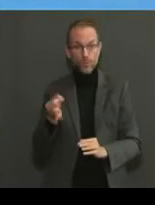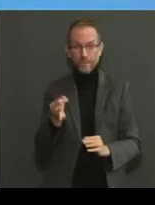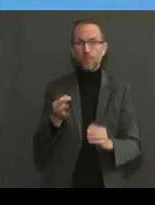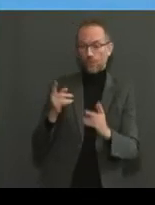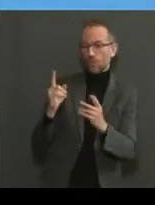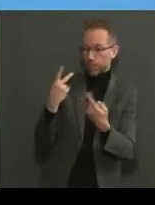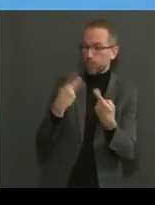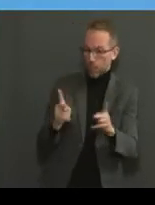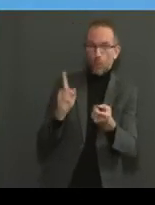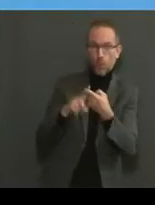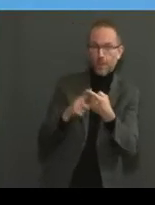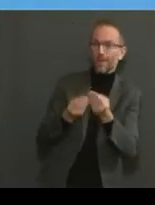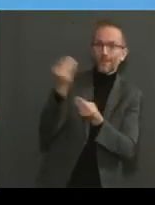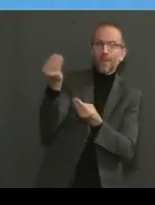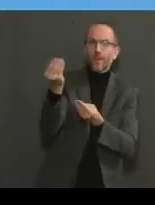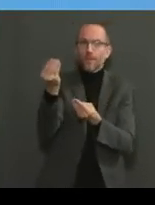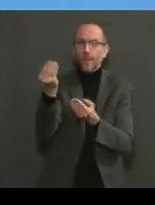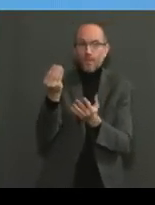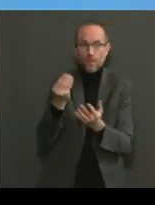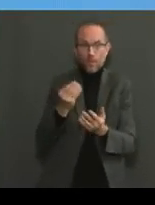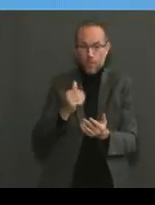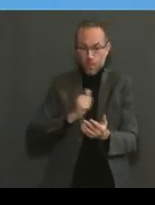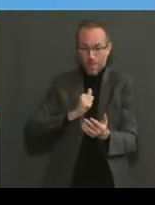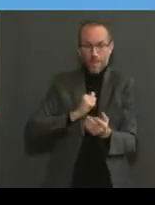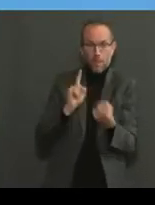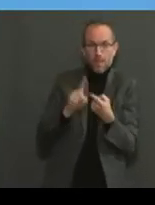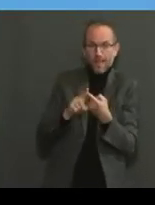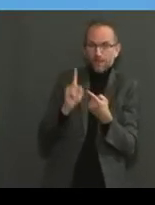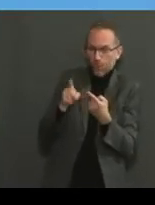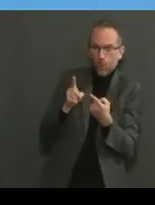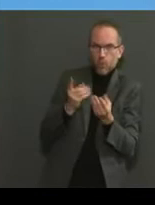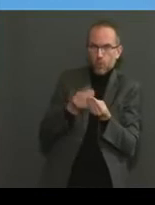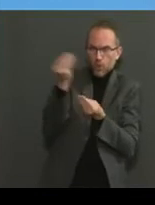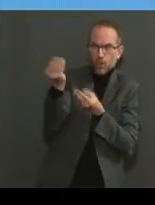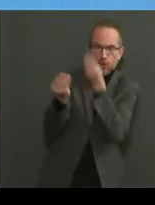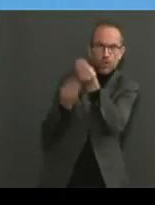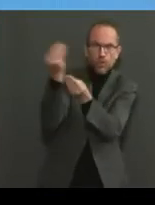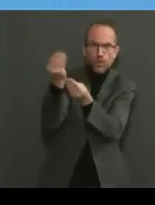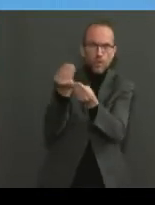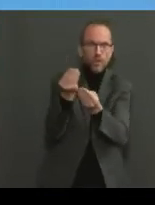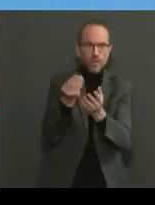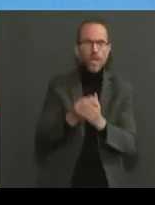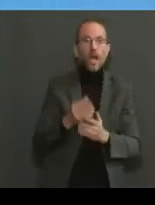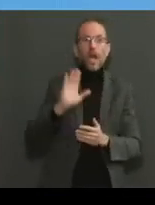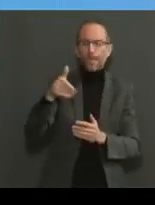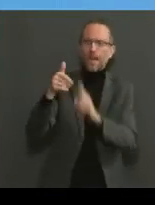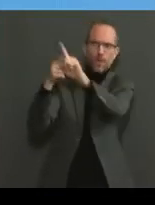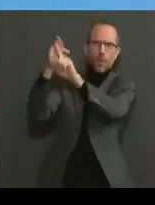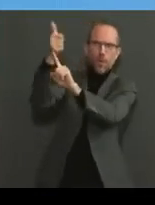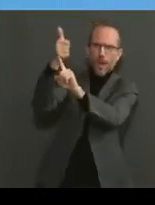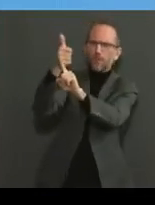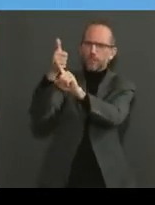leur transmettre un code d'activation afin qu'ils puissent également être testés après 7